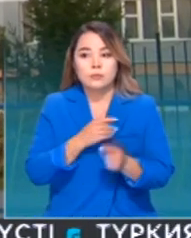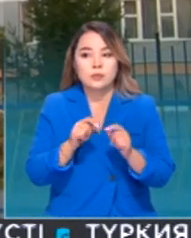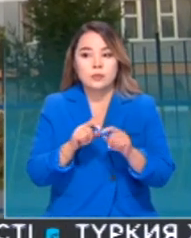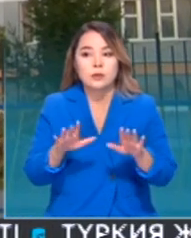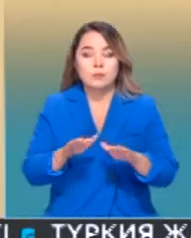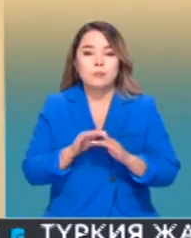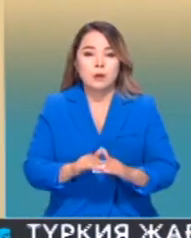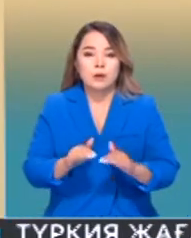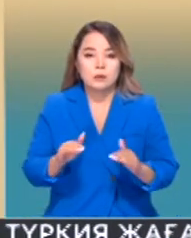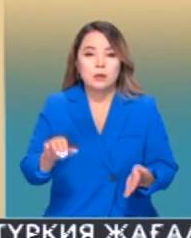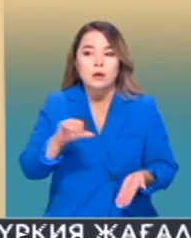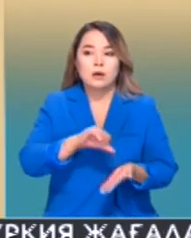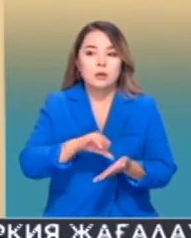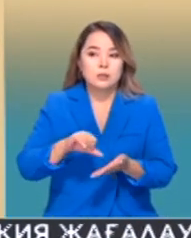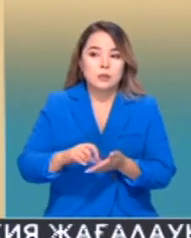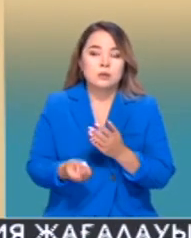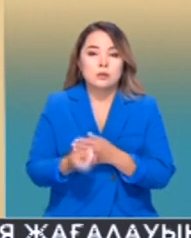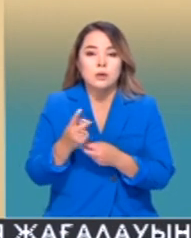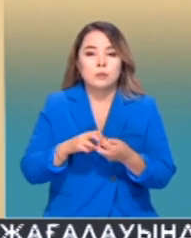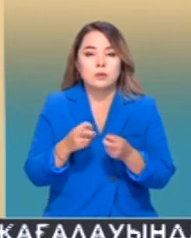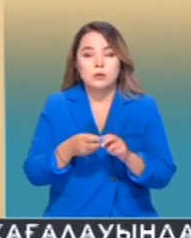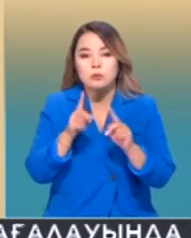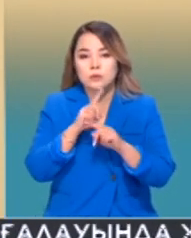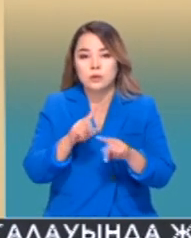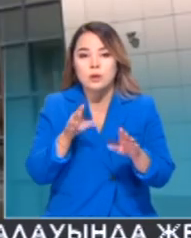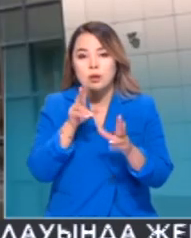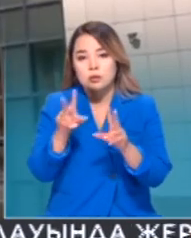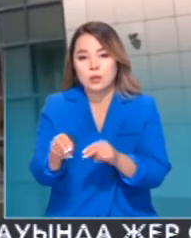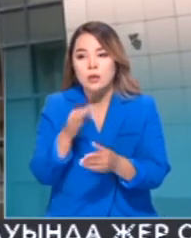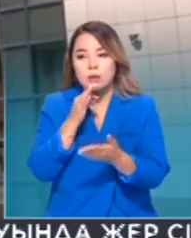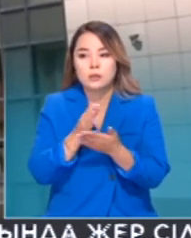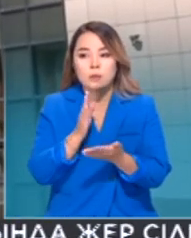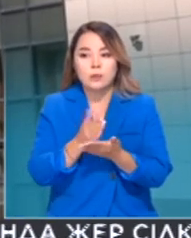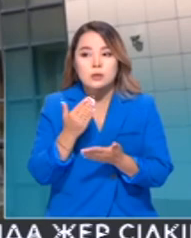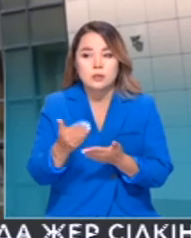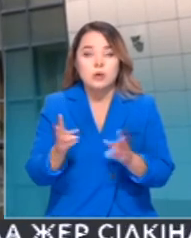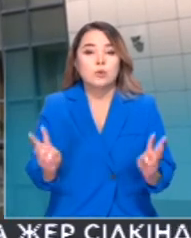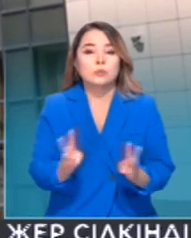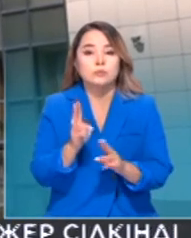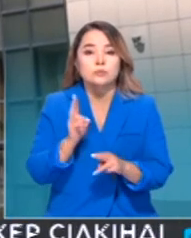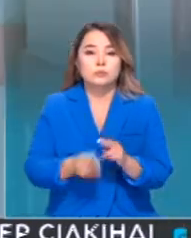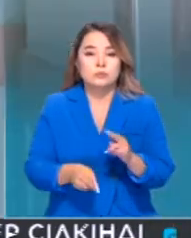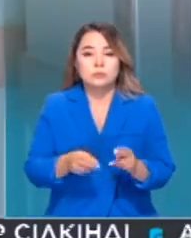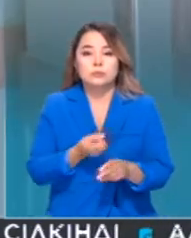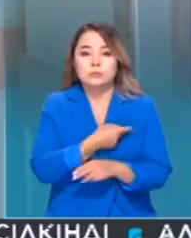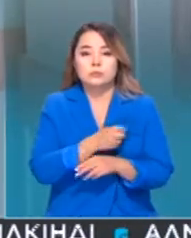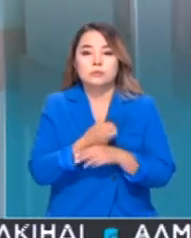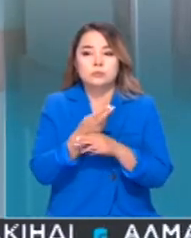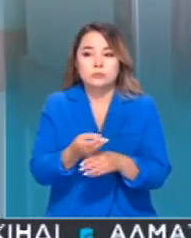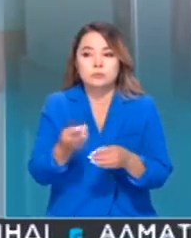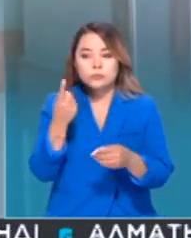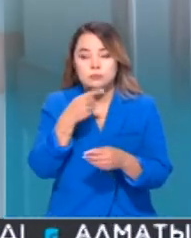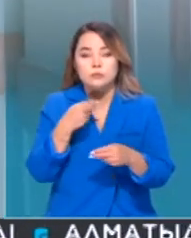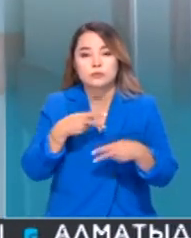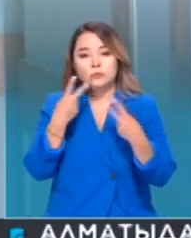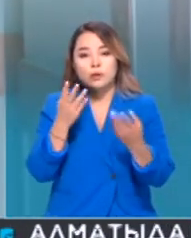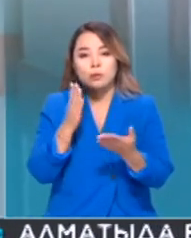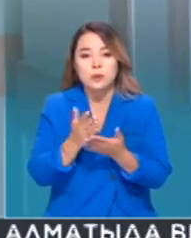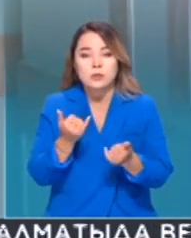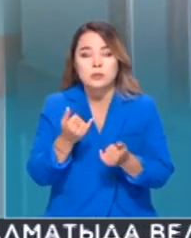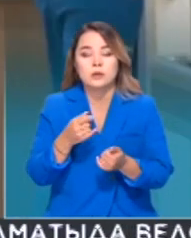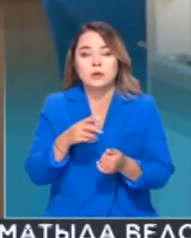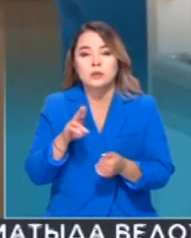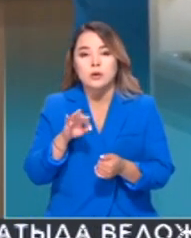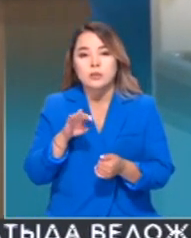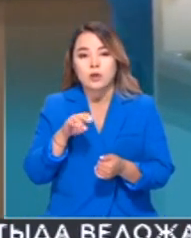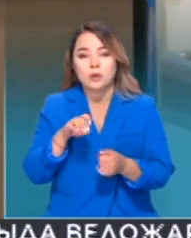Мектеп балабақшаға қатысты мәселе туындамайды деп уәде беріп отыр жауаптылар. Ал өрттен кейін жансақтау бөліміне түскен баланың беті бері қарады. Ол